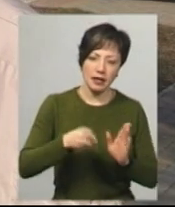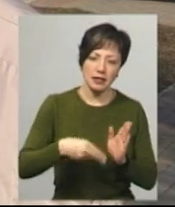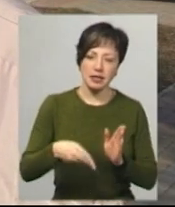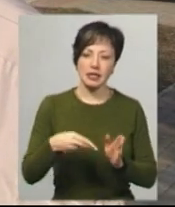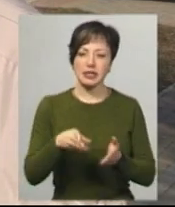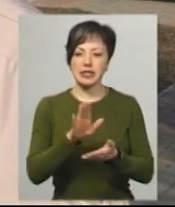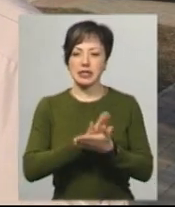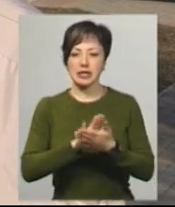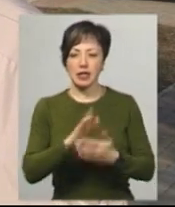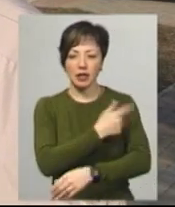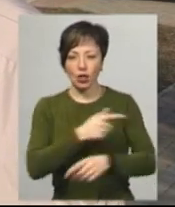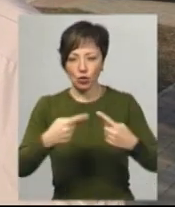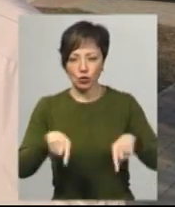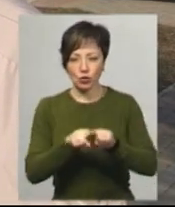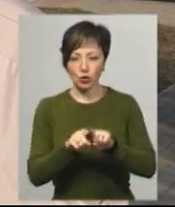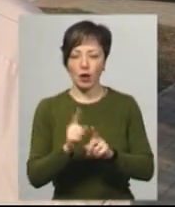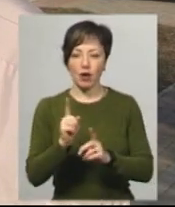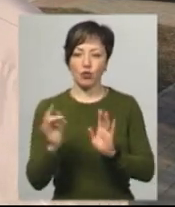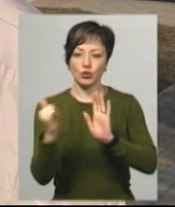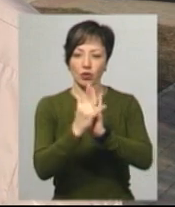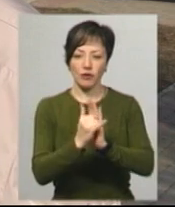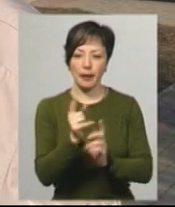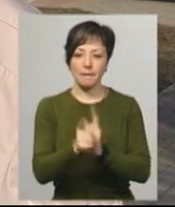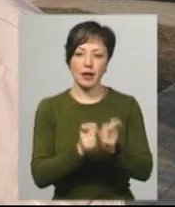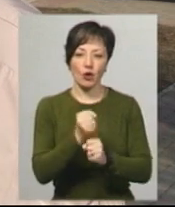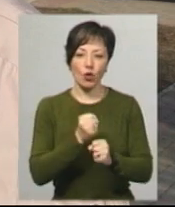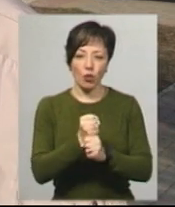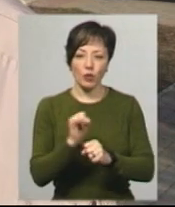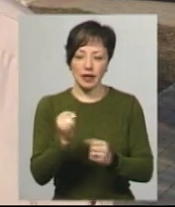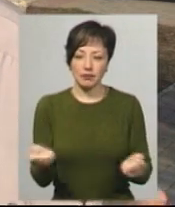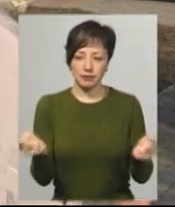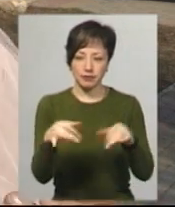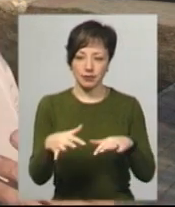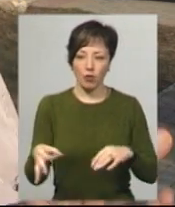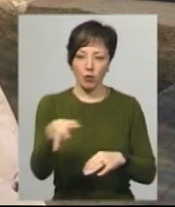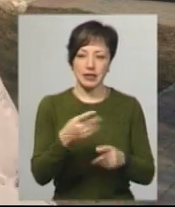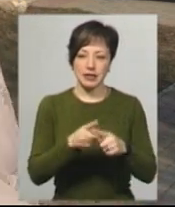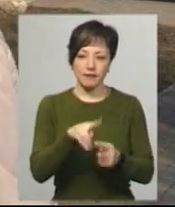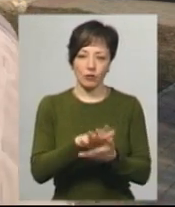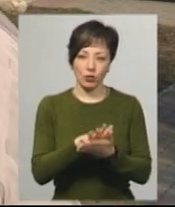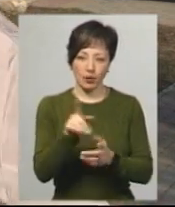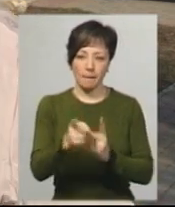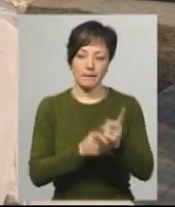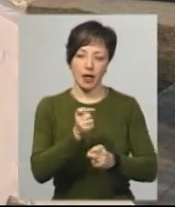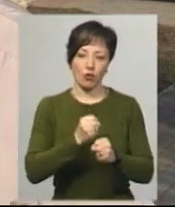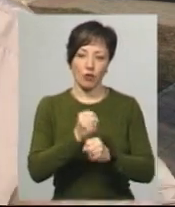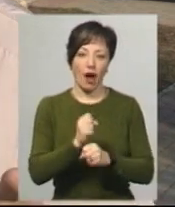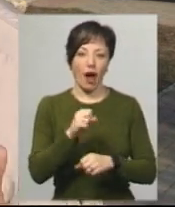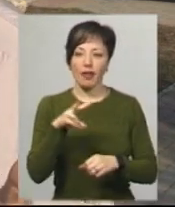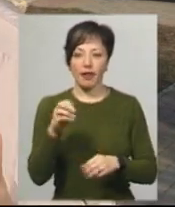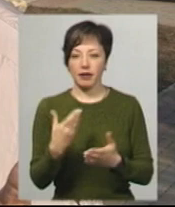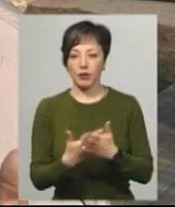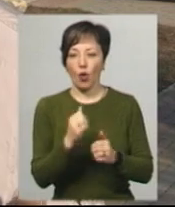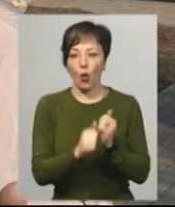санітарна зона відповідна, там поставити переробку і зібрати зі всієї області ці відходи і там переробляти. А не